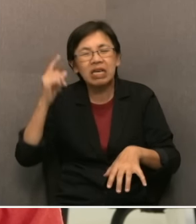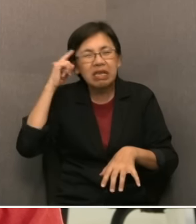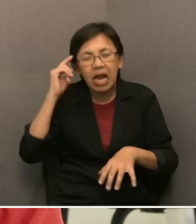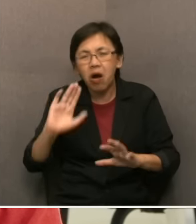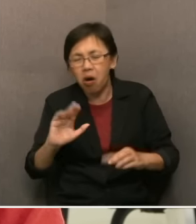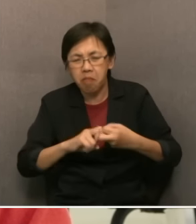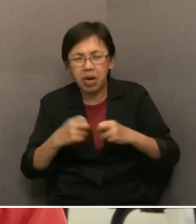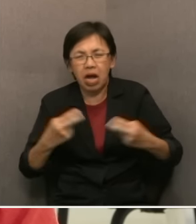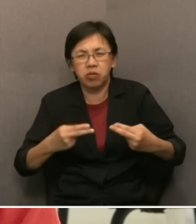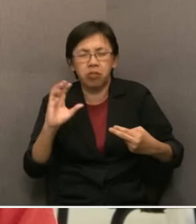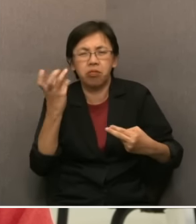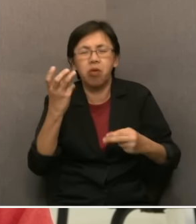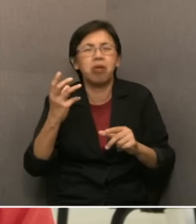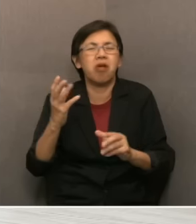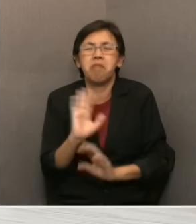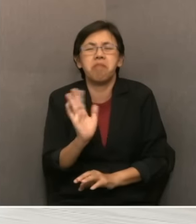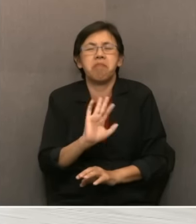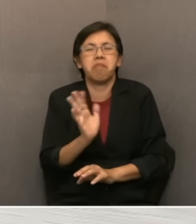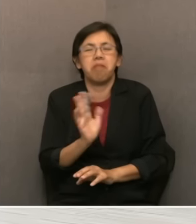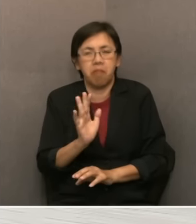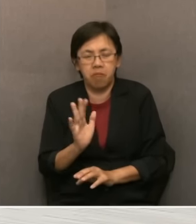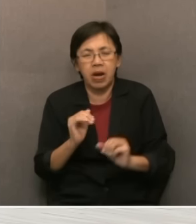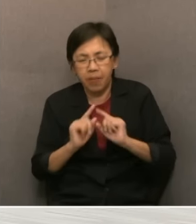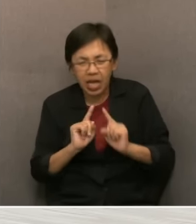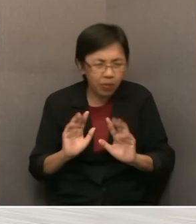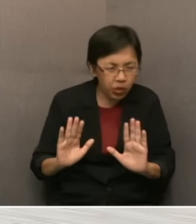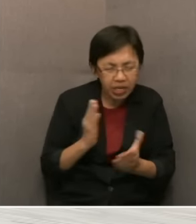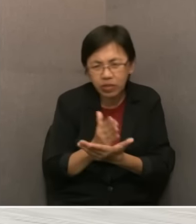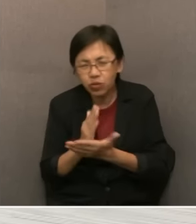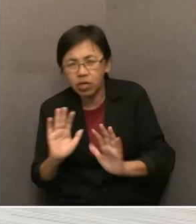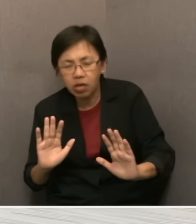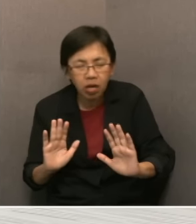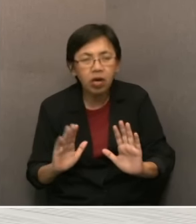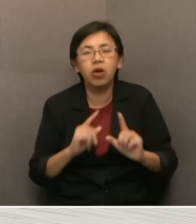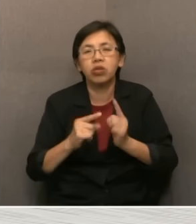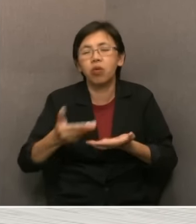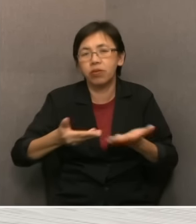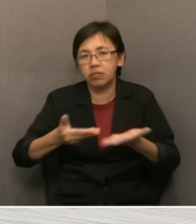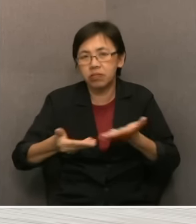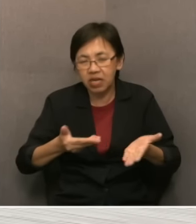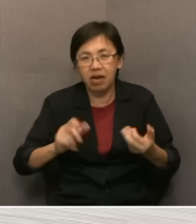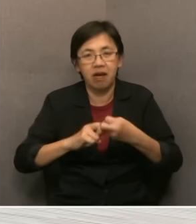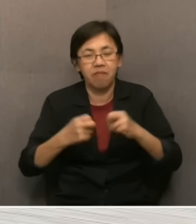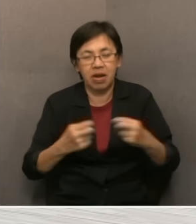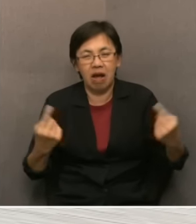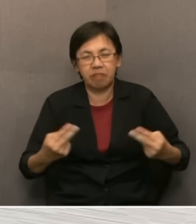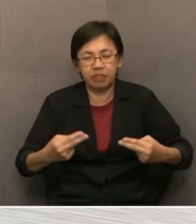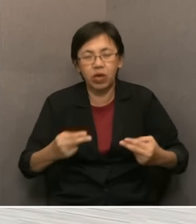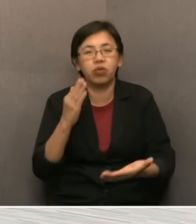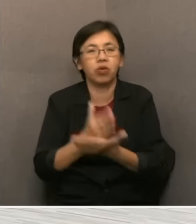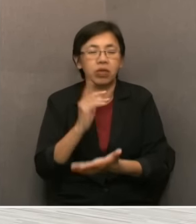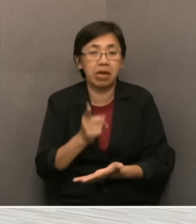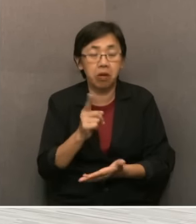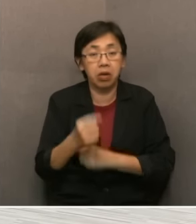ค่ะไม่ให้มันก้าวไปถึงในเรื่องของสงครามโลกยังไงก็ตามเนี่ยทั้ง 2ฝ่ายต้องเจรจาแล้วก็ต้องยุติความขัดแย้งอย่างแน่นอนปีหน้าเนี่ยเห็นแน่